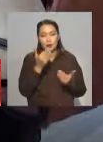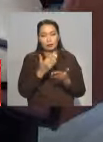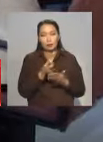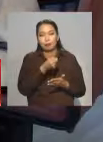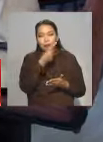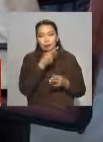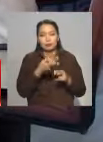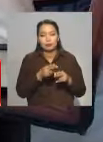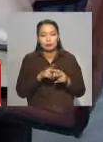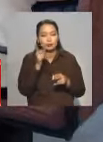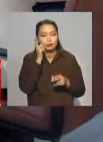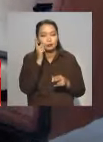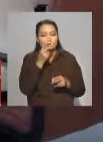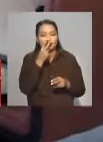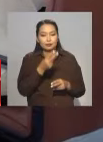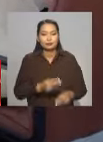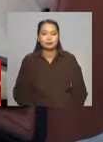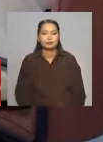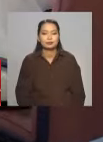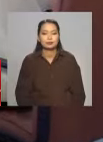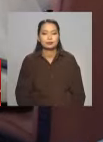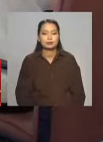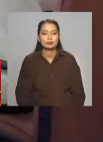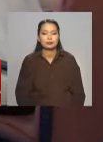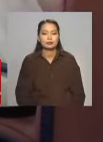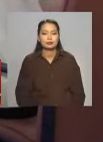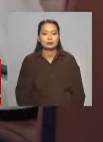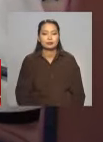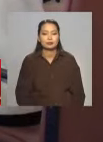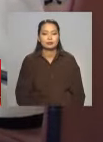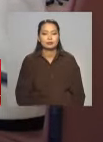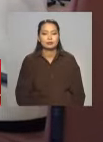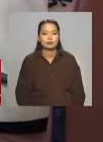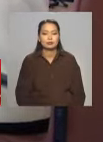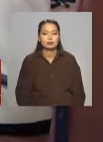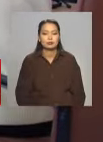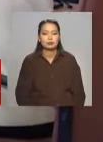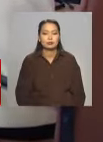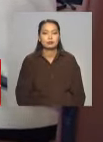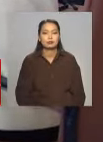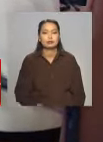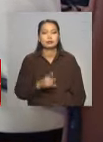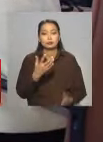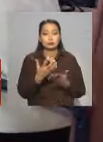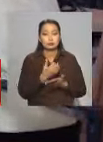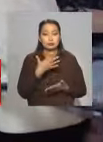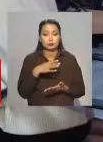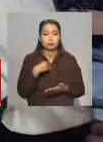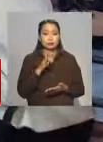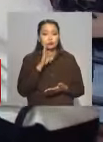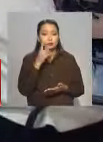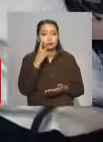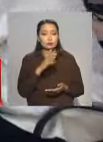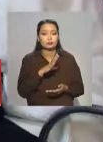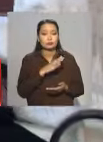Қарым, бүгінде қандай тақырып ұсынсам болады? Таңертең нен бері сол телефон шықлап отырсың, бір нәрсе таппадың ба? Содан чуйын болмағанда